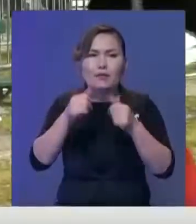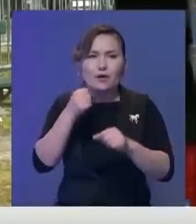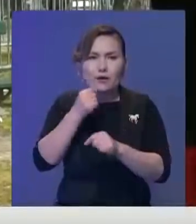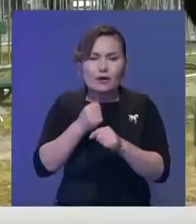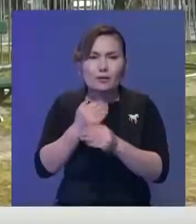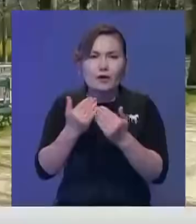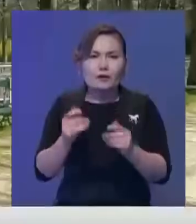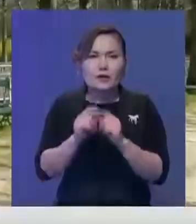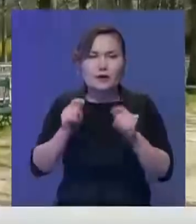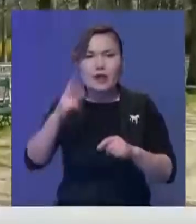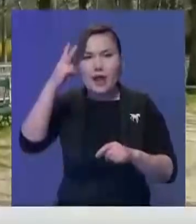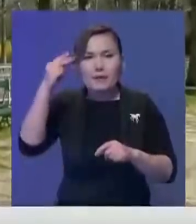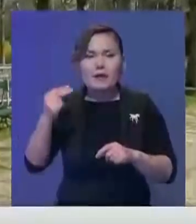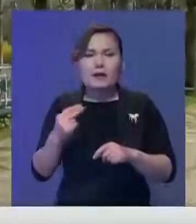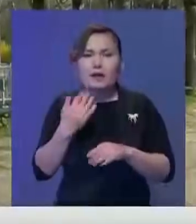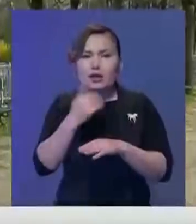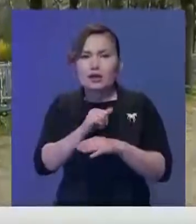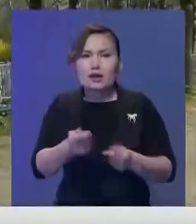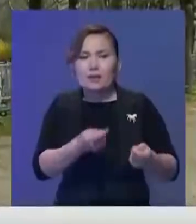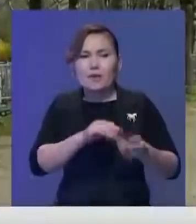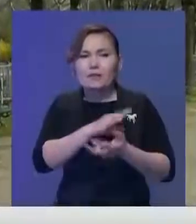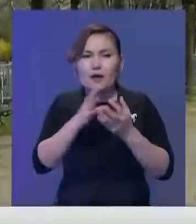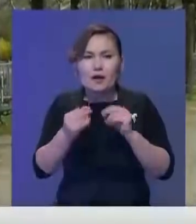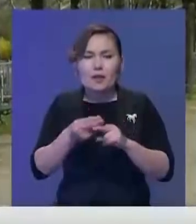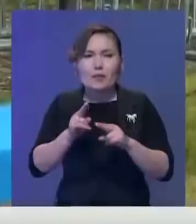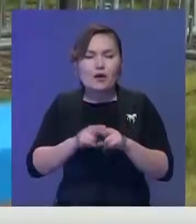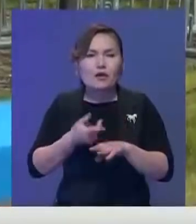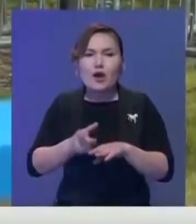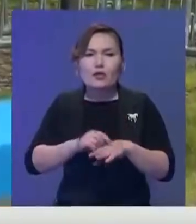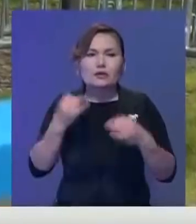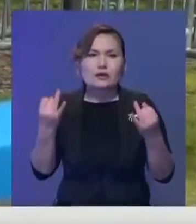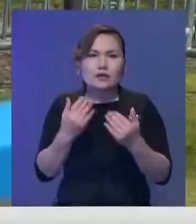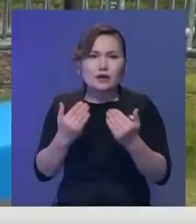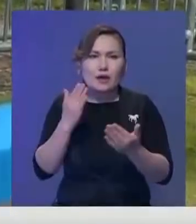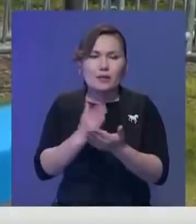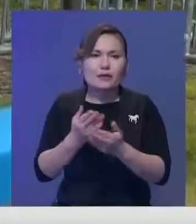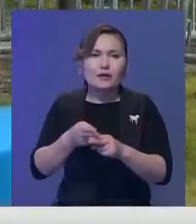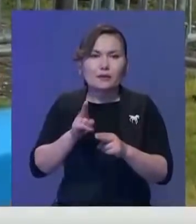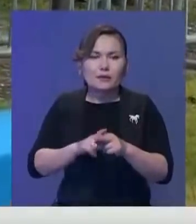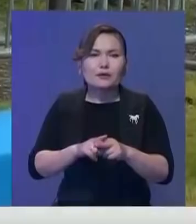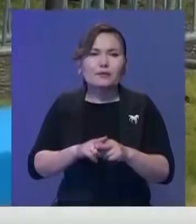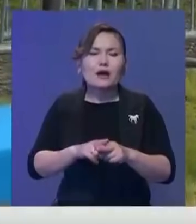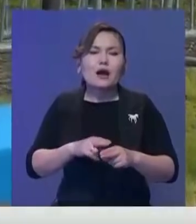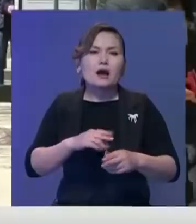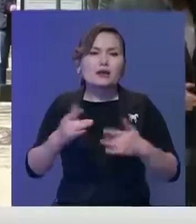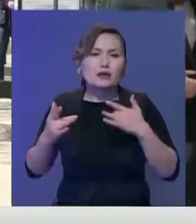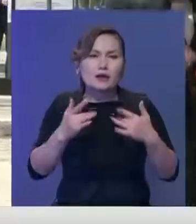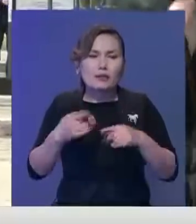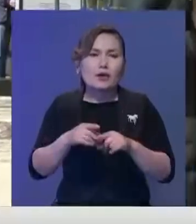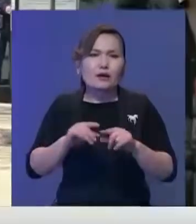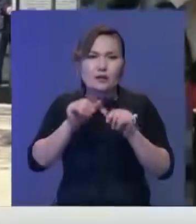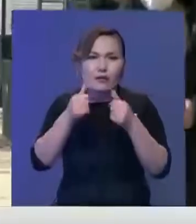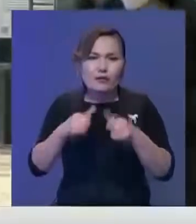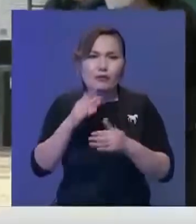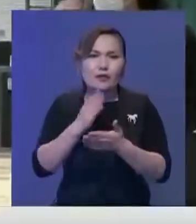экспозиция көрші Бельгиядан әкелініпті. Барлығы комикс кейіпкерлері. Олар француздар арасында оптимизм мен шаттықтың